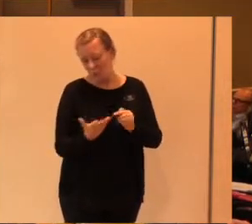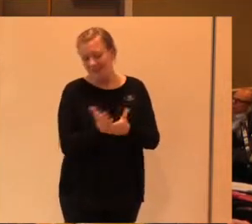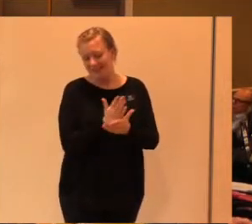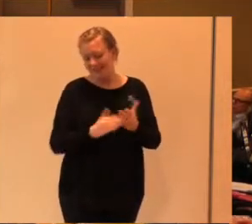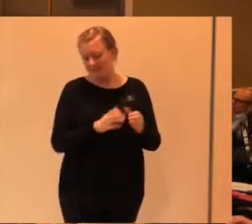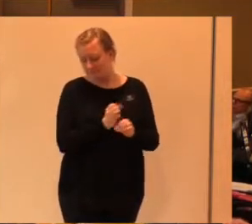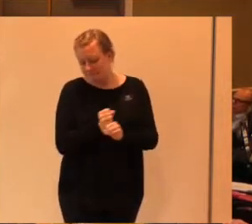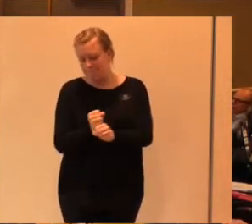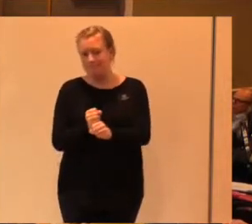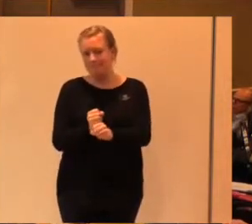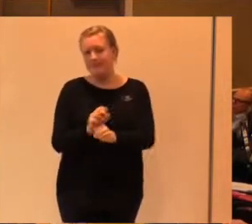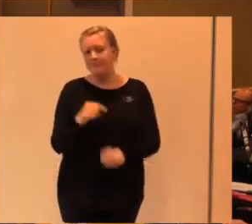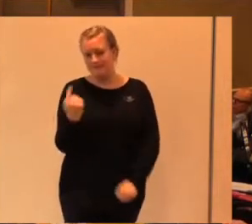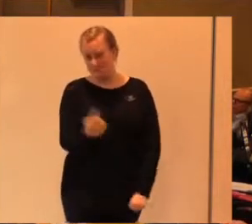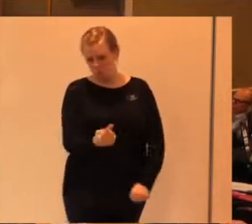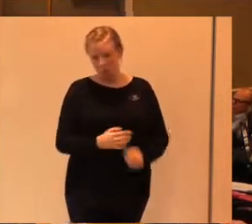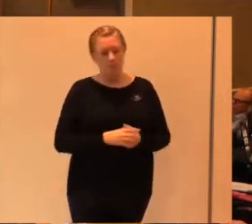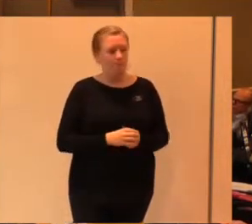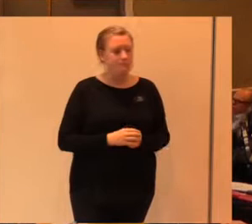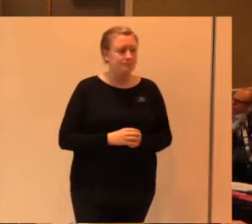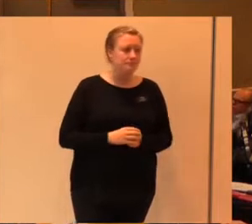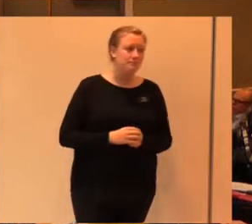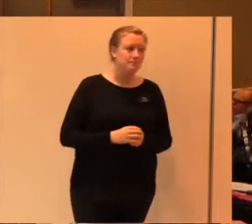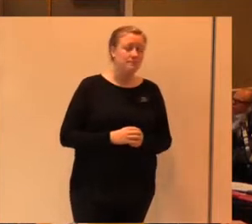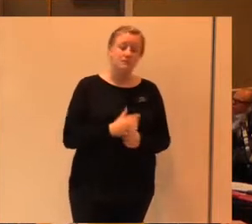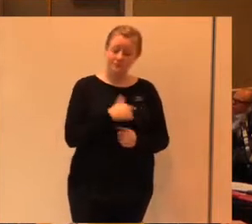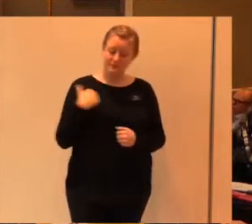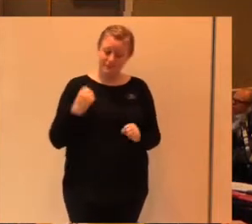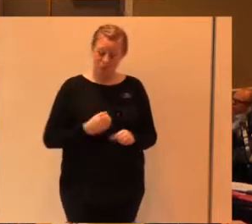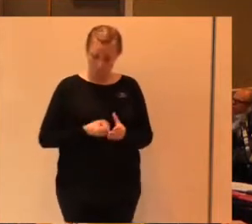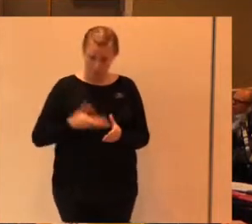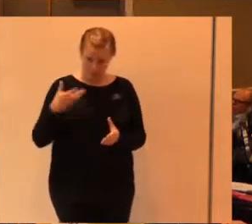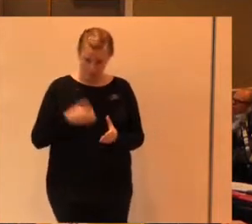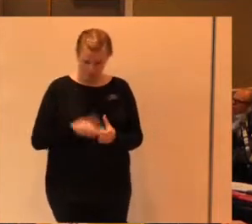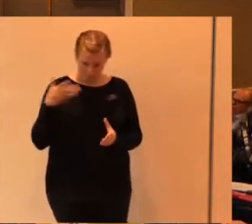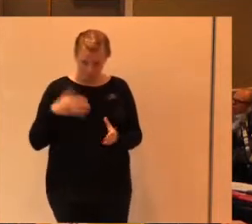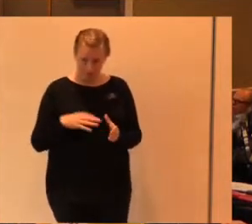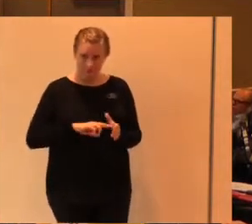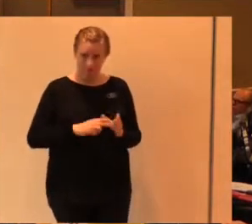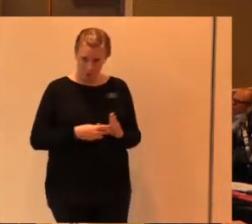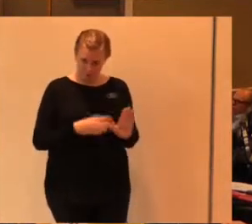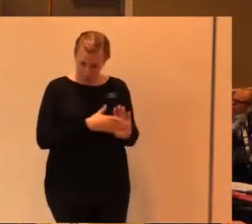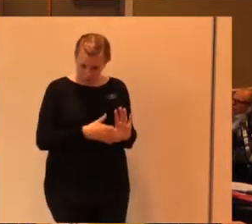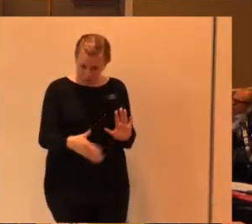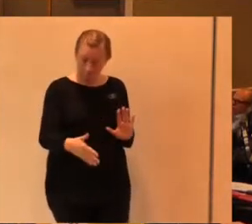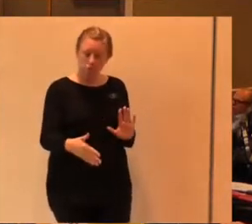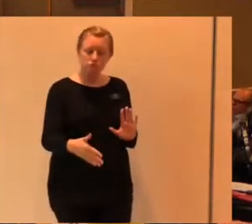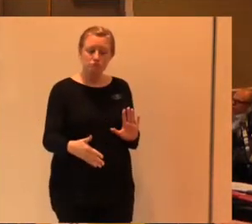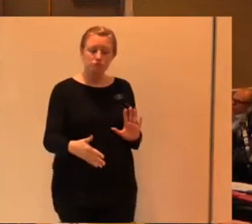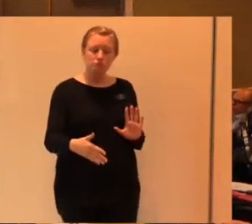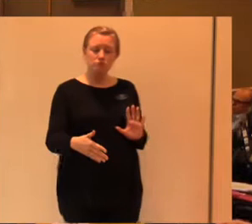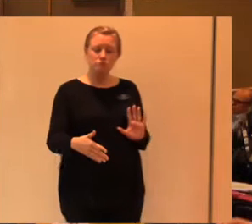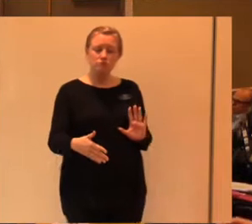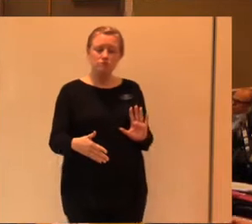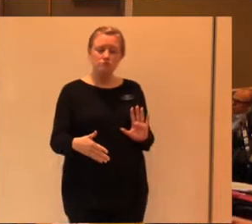bra. Och sen utvärderas också den ju på olika sätt. Och det andra är att